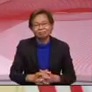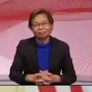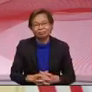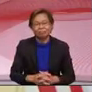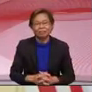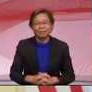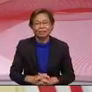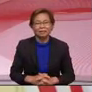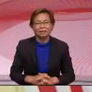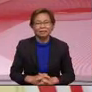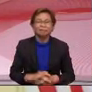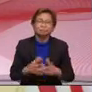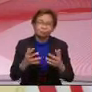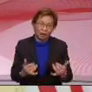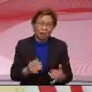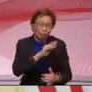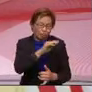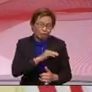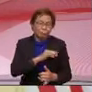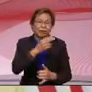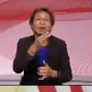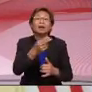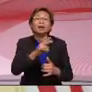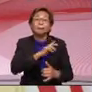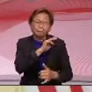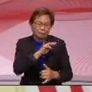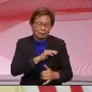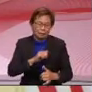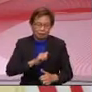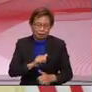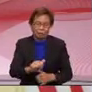Hari ini Menteri Hal Ehwal Ugama telah